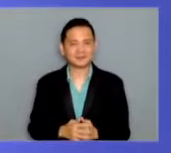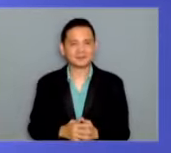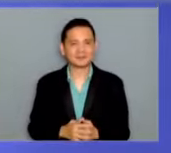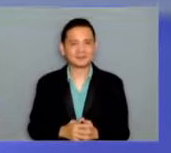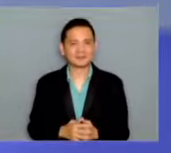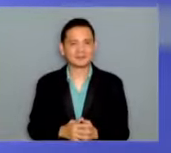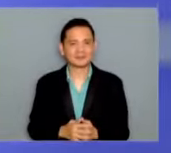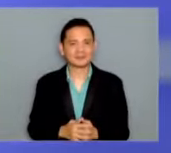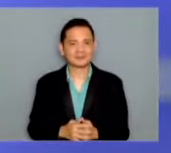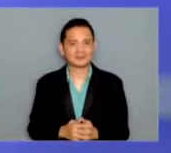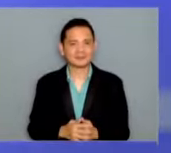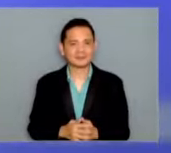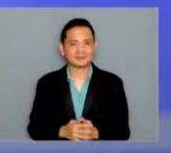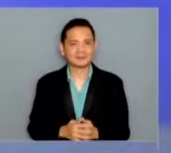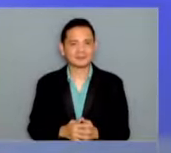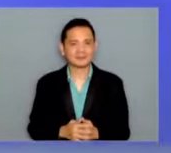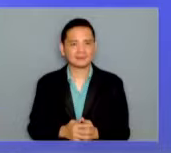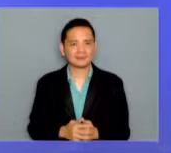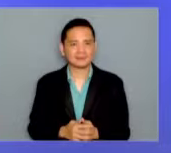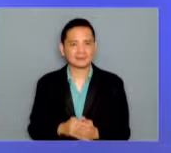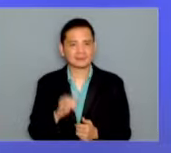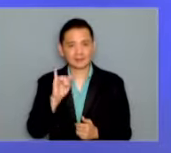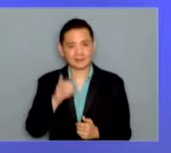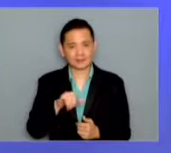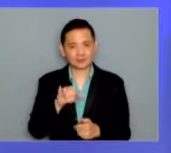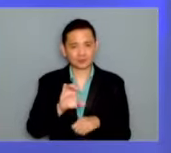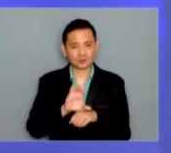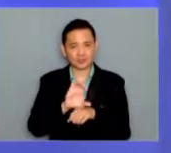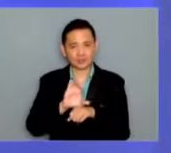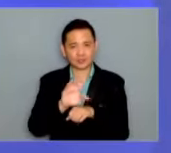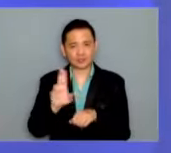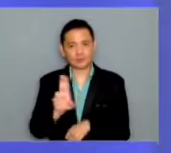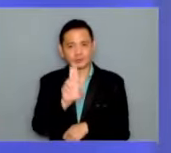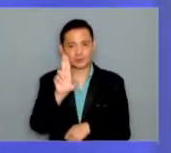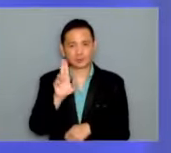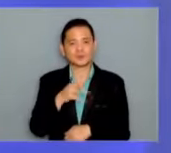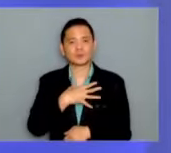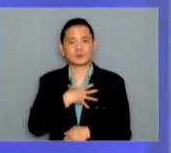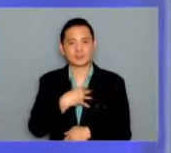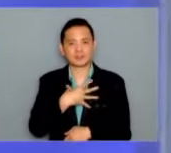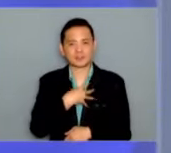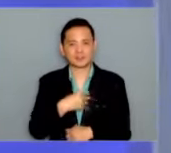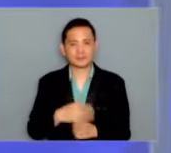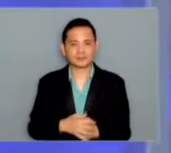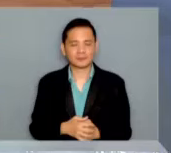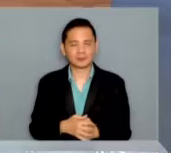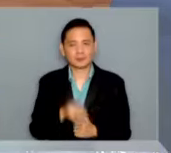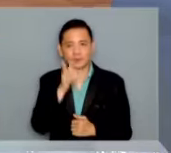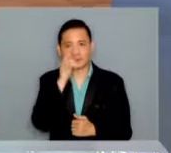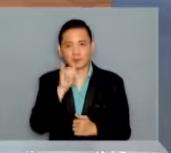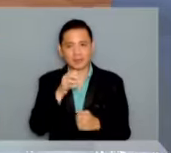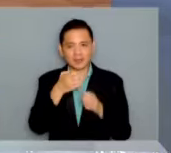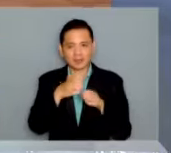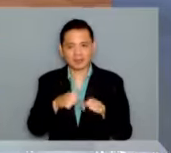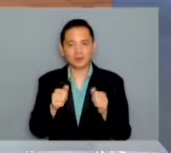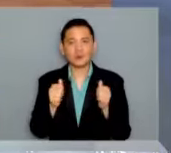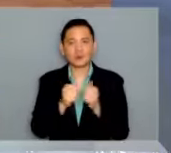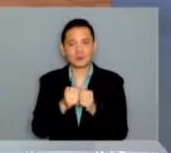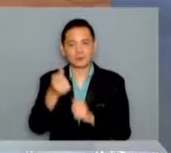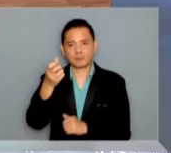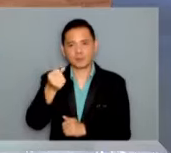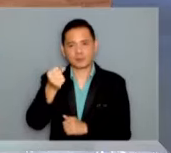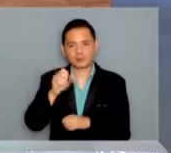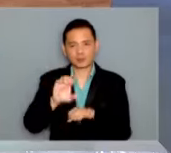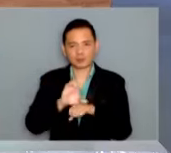So anong chocolate yung ginamit natin for that? So white chocolate yung labas para mukha talaga siyang itlog. Right. And then we put milk chocolate as another layer.